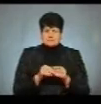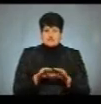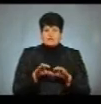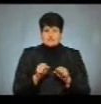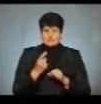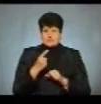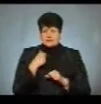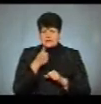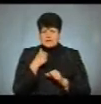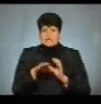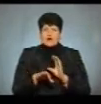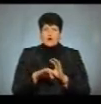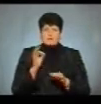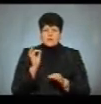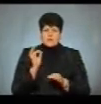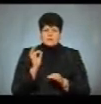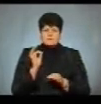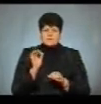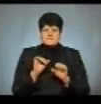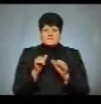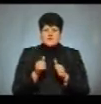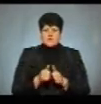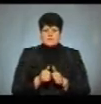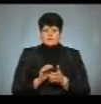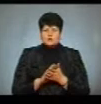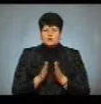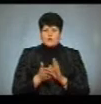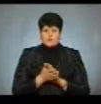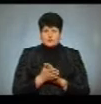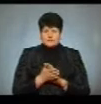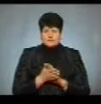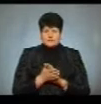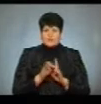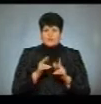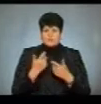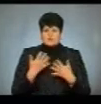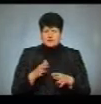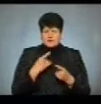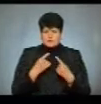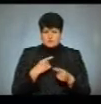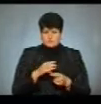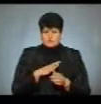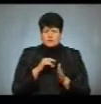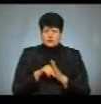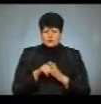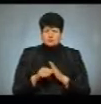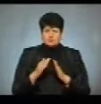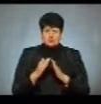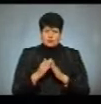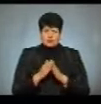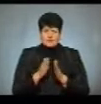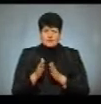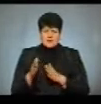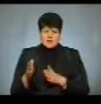рівно рік на вибрання форми, договорної форми, так як ми говорили, за внутрішньобудинкові мережі,